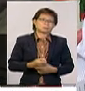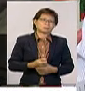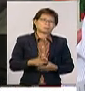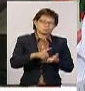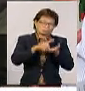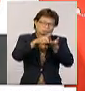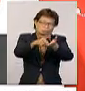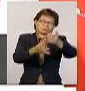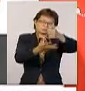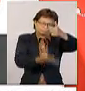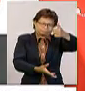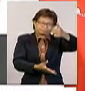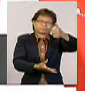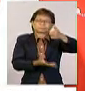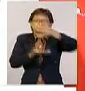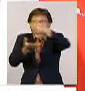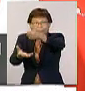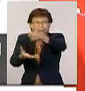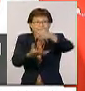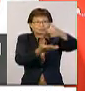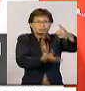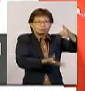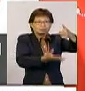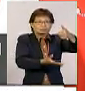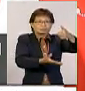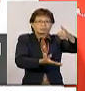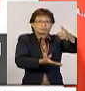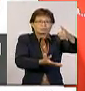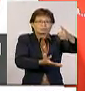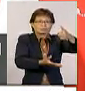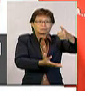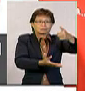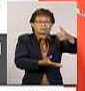Sumbangan ini kita harap dapat diberikan secara